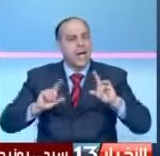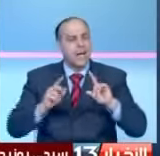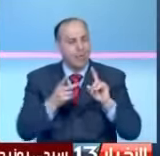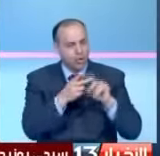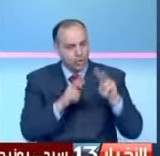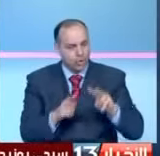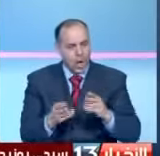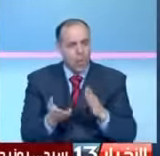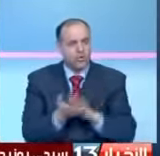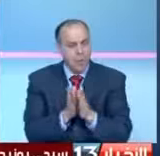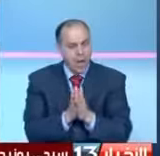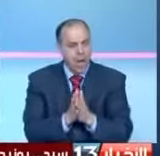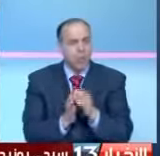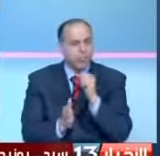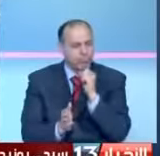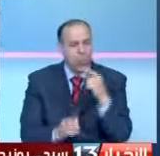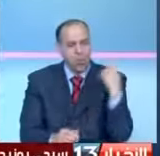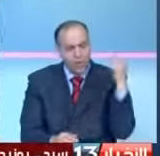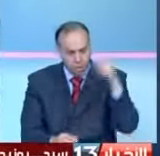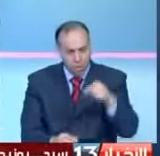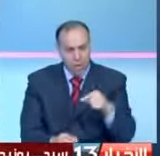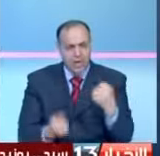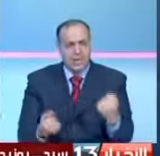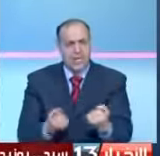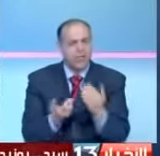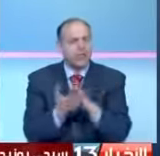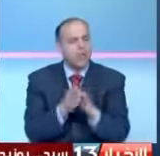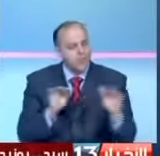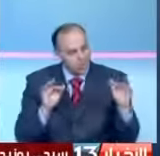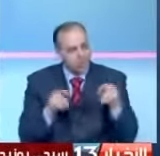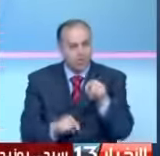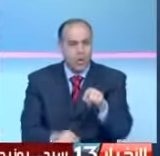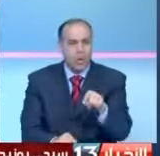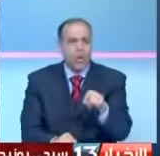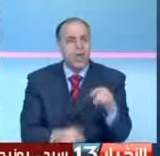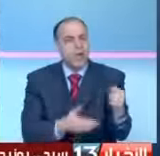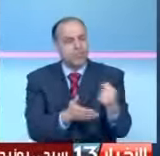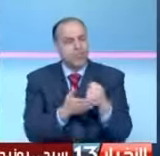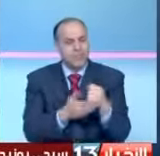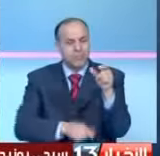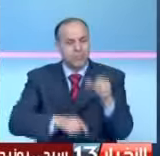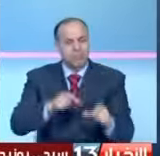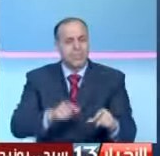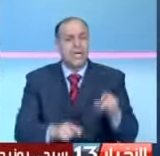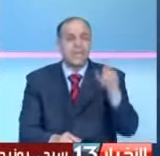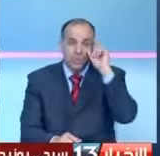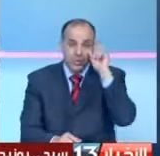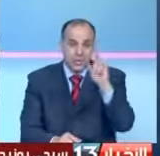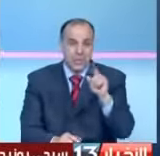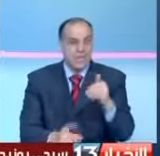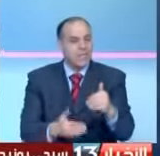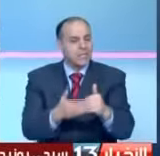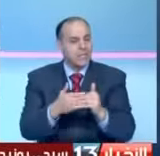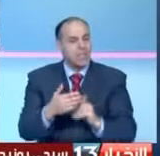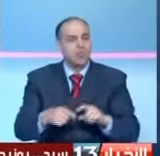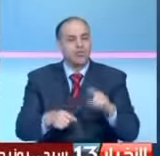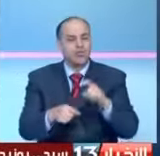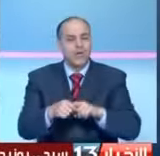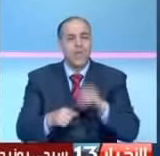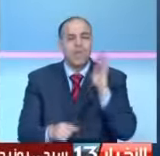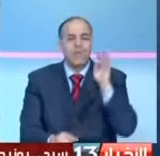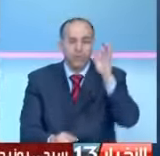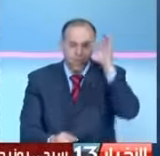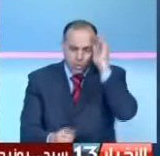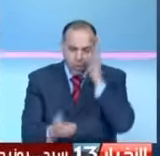الإعلاميين والحقوقيين والفنانين ونشطاء المجتمع المدني قصد مساندة أهالي الجهة، إلى جانب مشاركة المنتدى